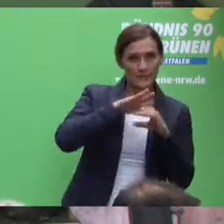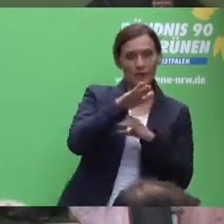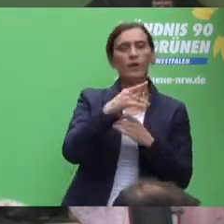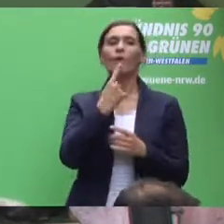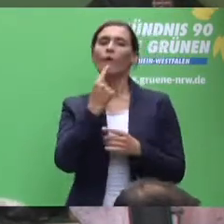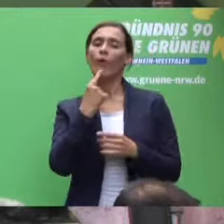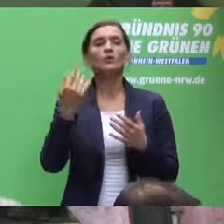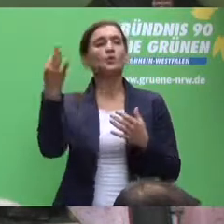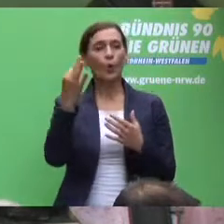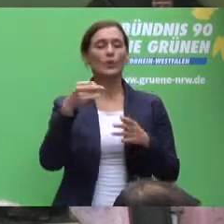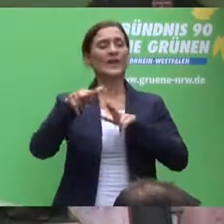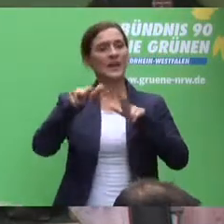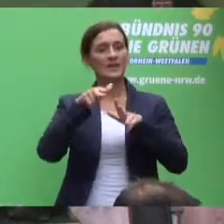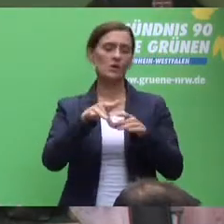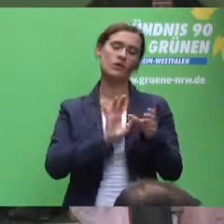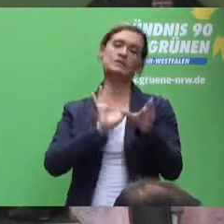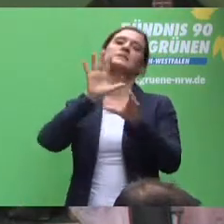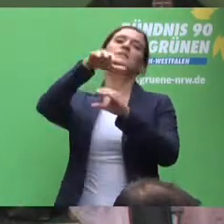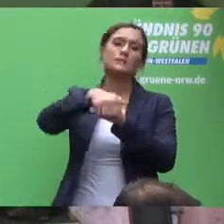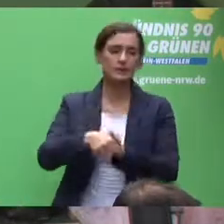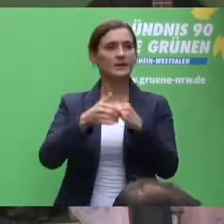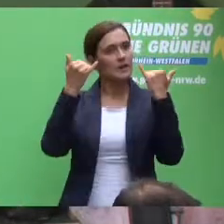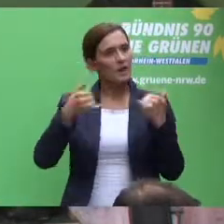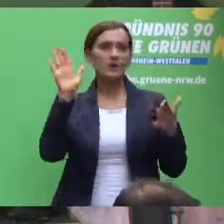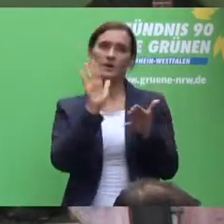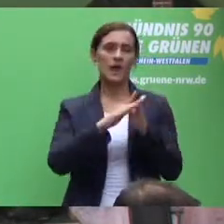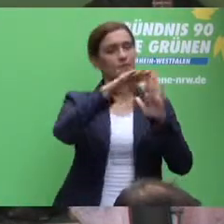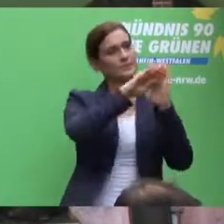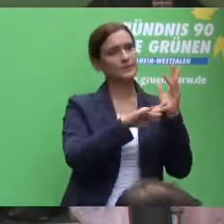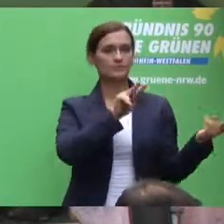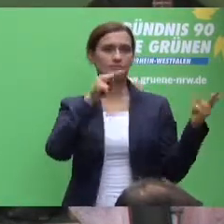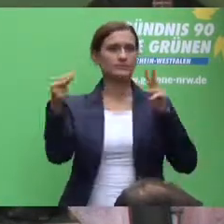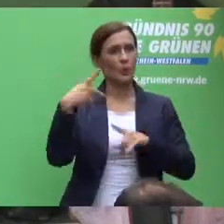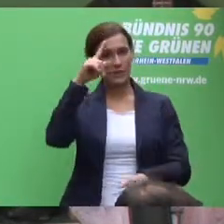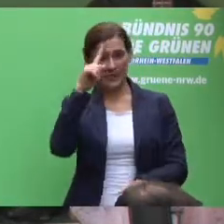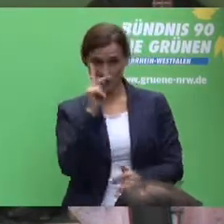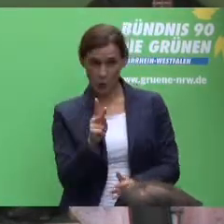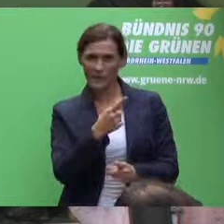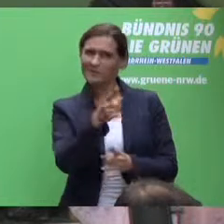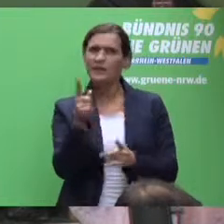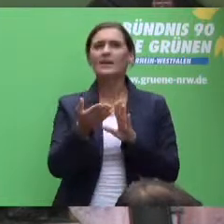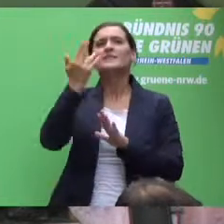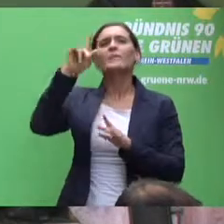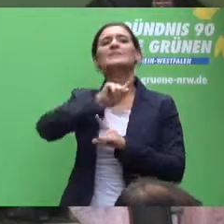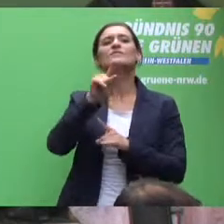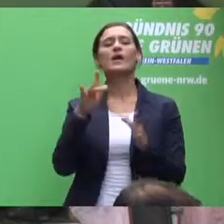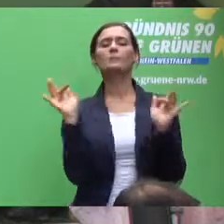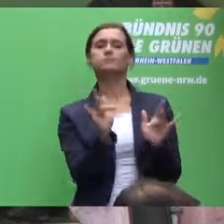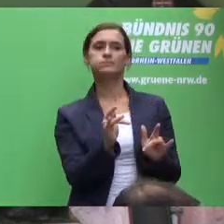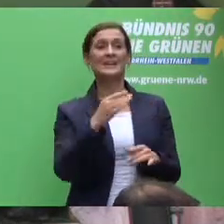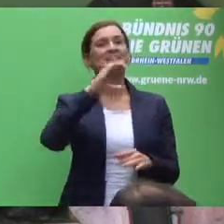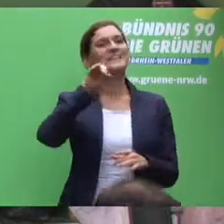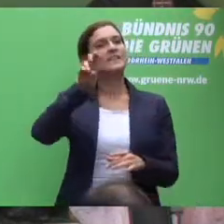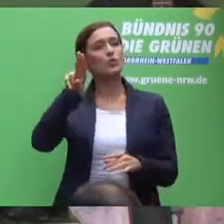damit durchgesetzt haben. Und wir wissen noch, wer damals dagegen gestimmt haben, das waren CDU und